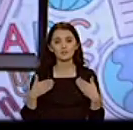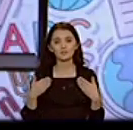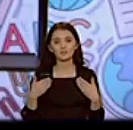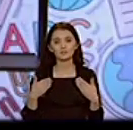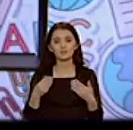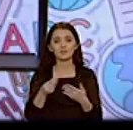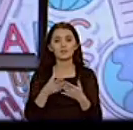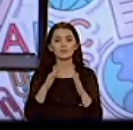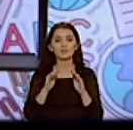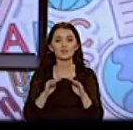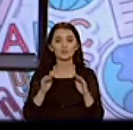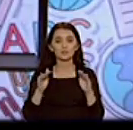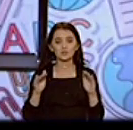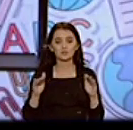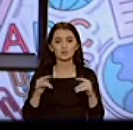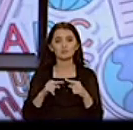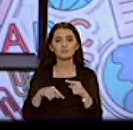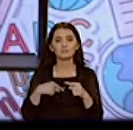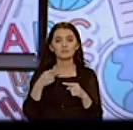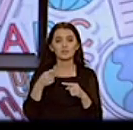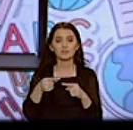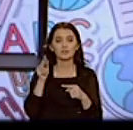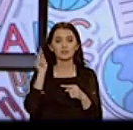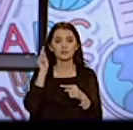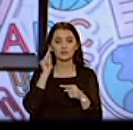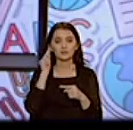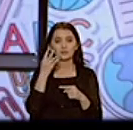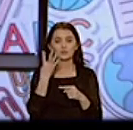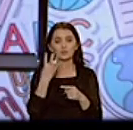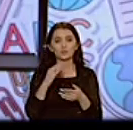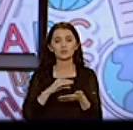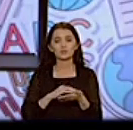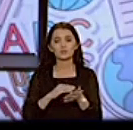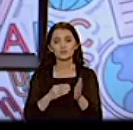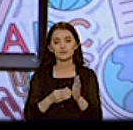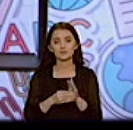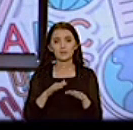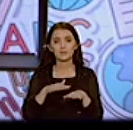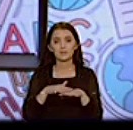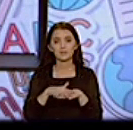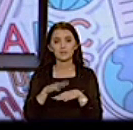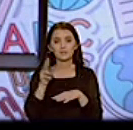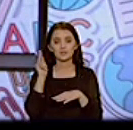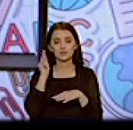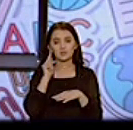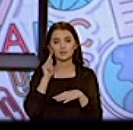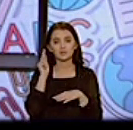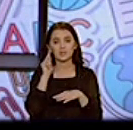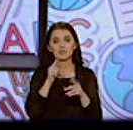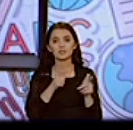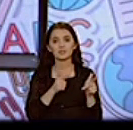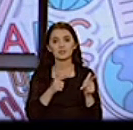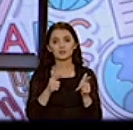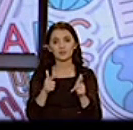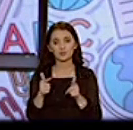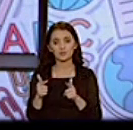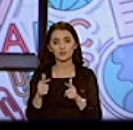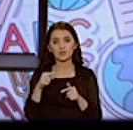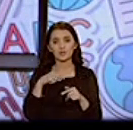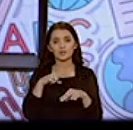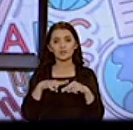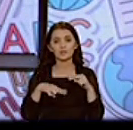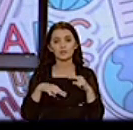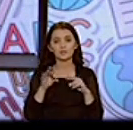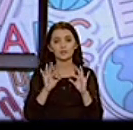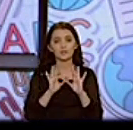Assalomu alaykum aziz o'quvchilar. Navbatdagi darsimiz 4-sinf sinflarda matematika darsi. Darsga tayyormisiz?